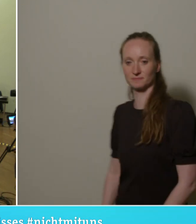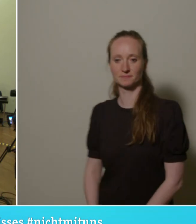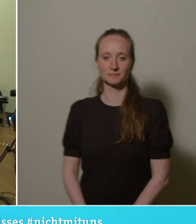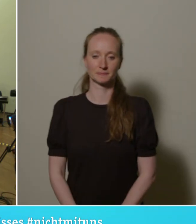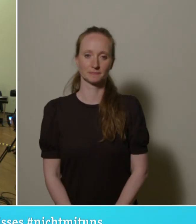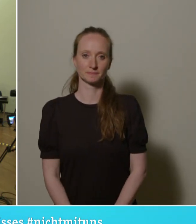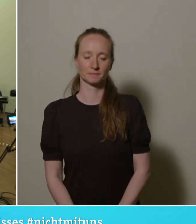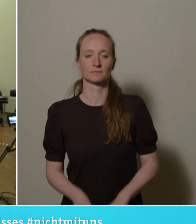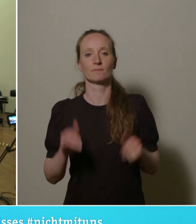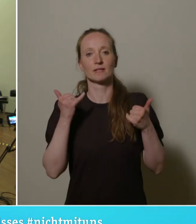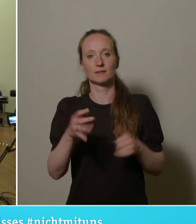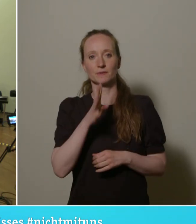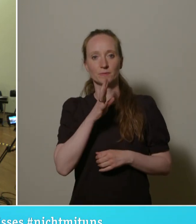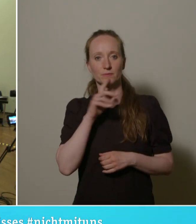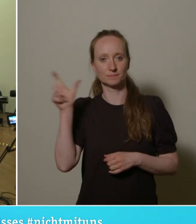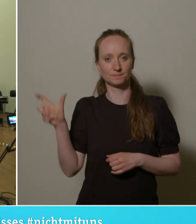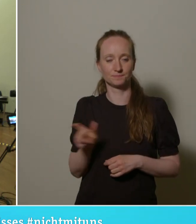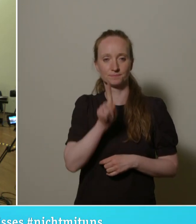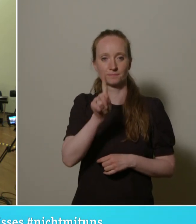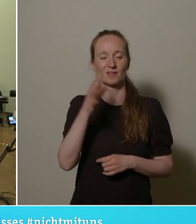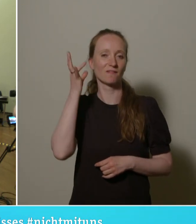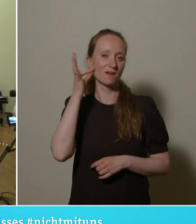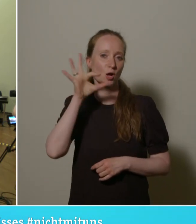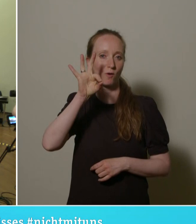Die nächste auf der Rednerliste ist Frau Flämig-Winkler.